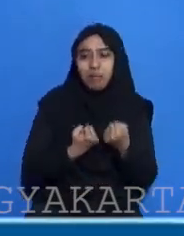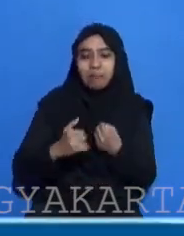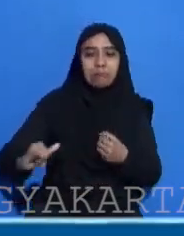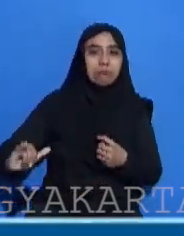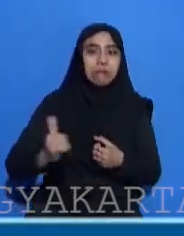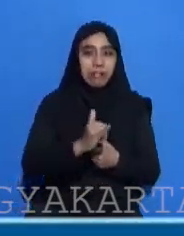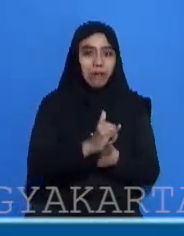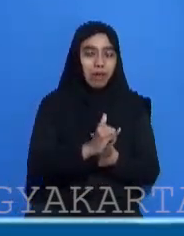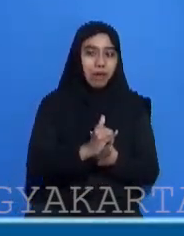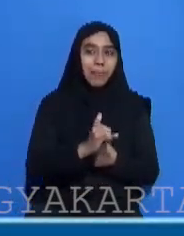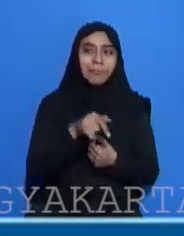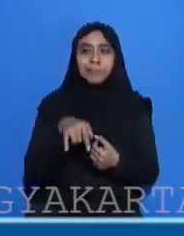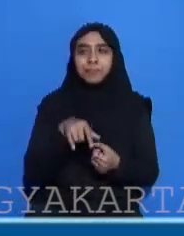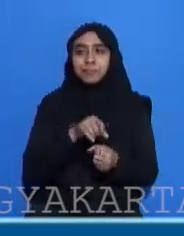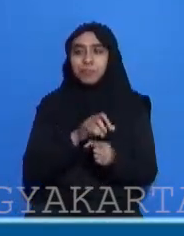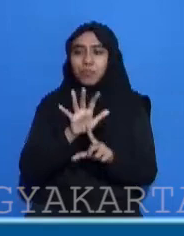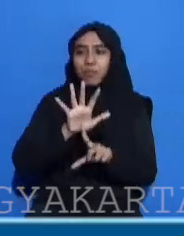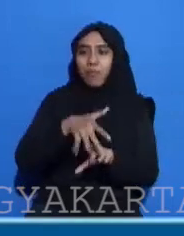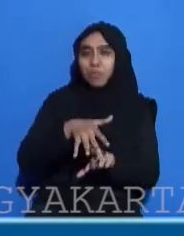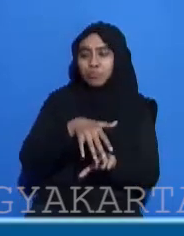panjangrejo pundung Bantul